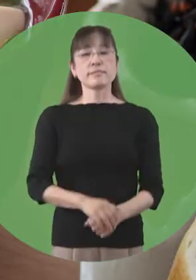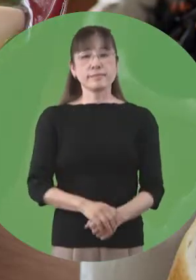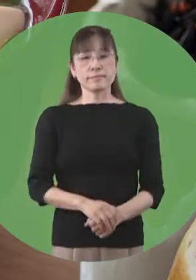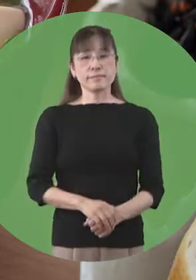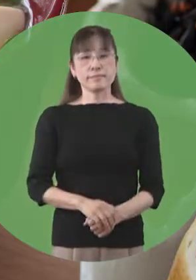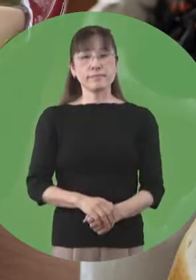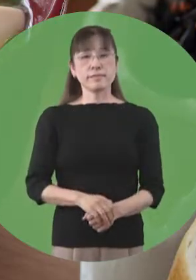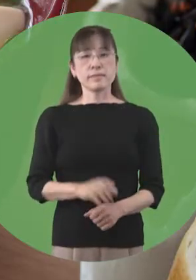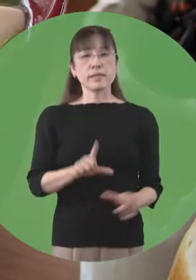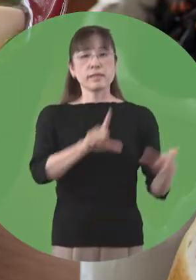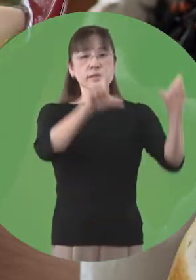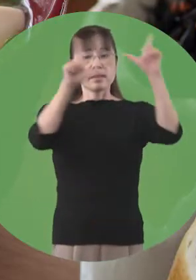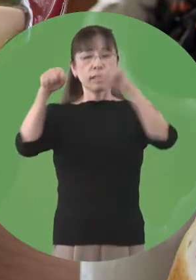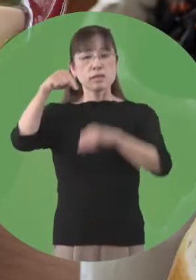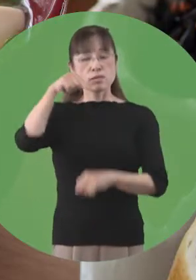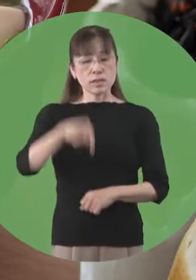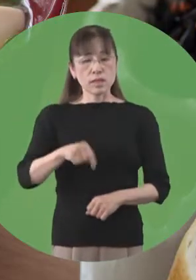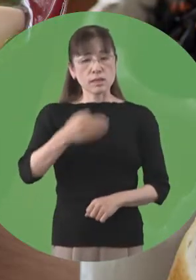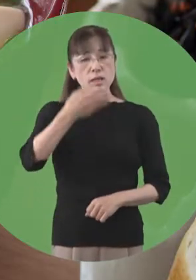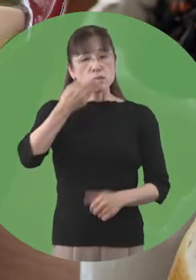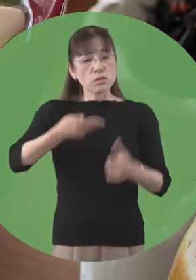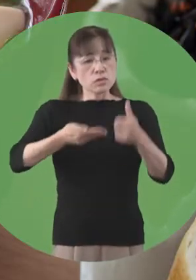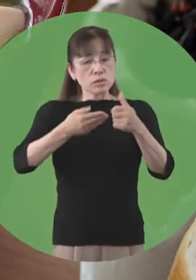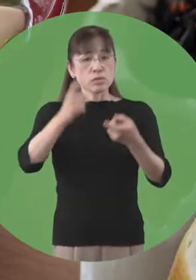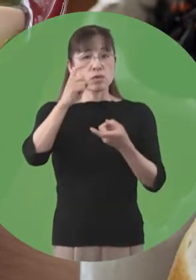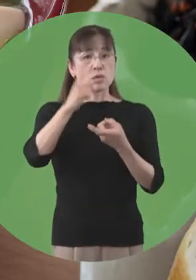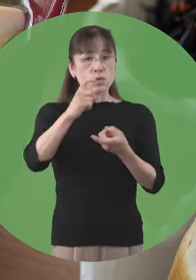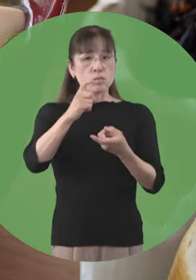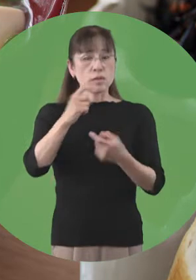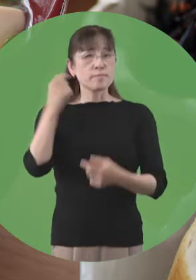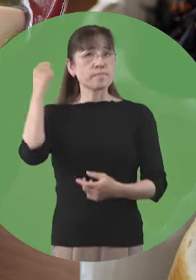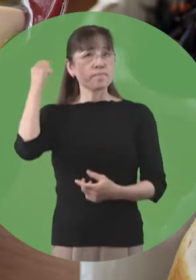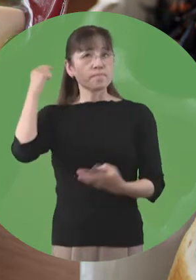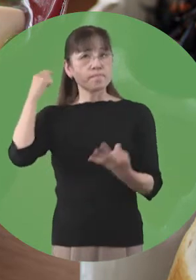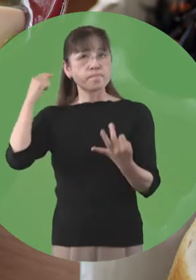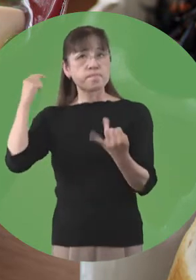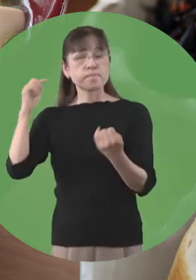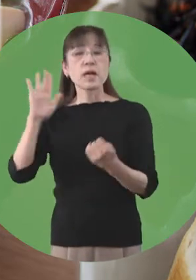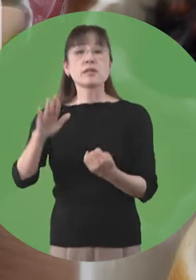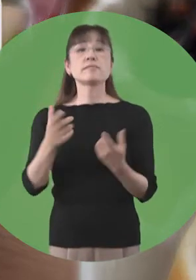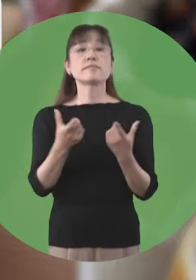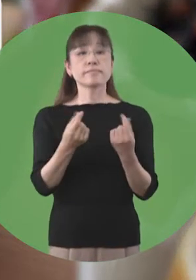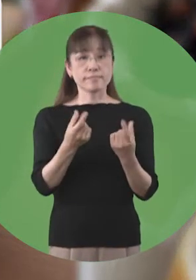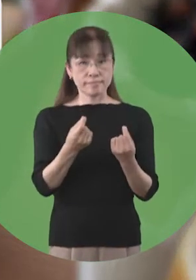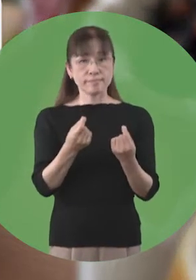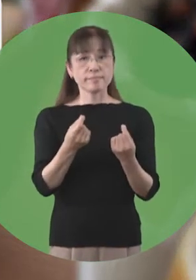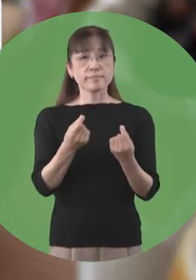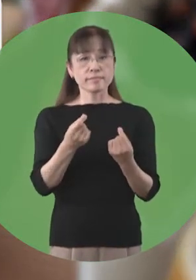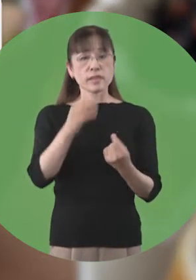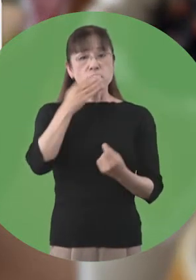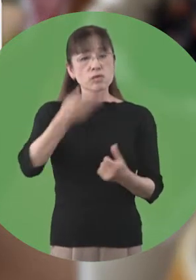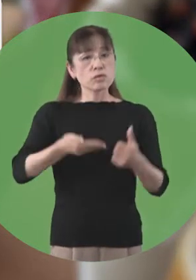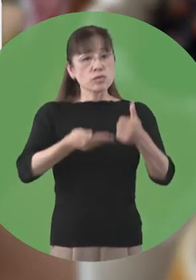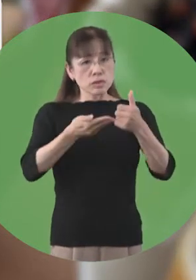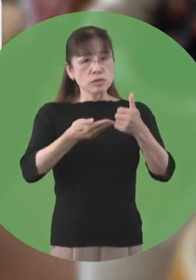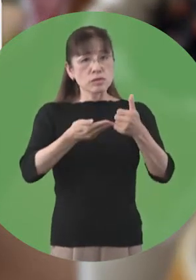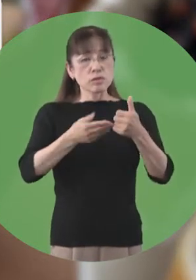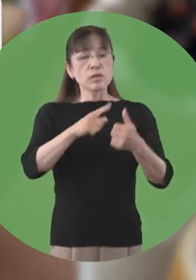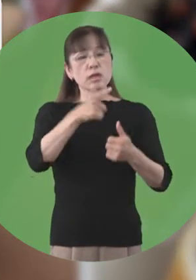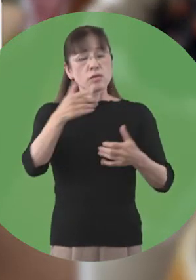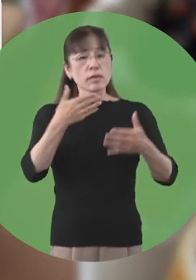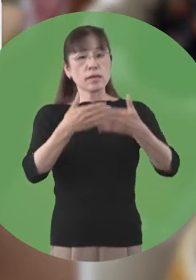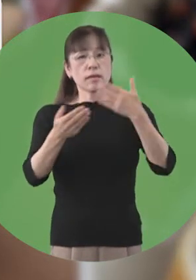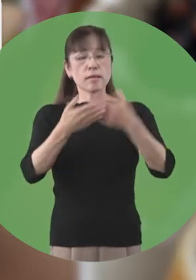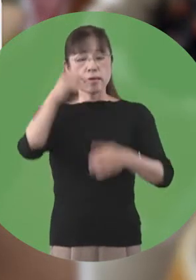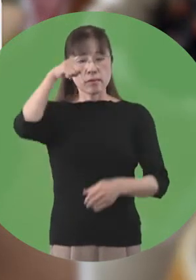普段の生活で食育という言葉を耳にする機会が増えましたよね。食育とは様々な経